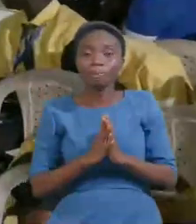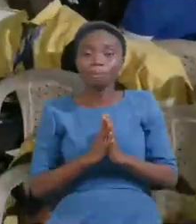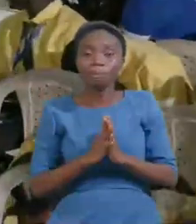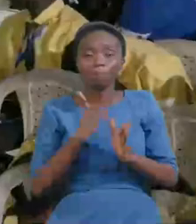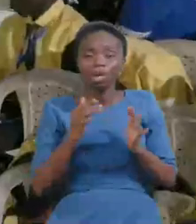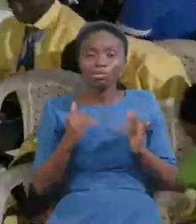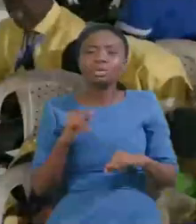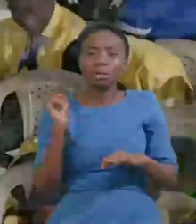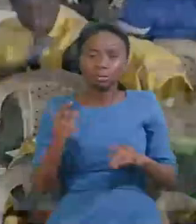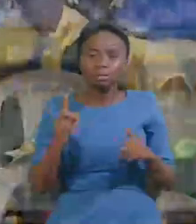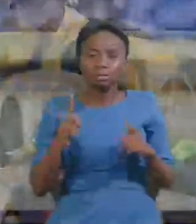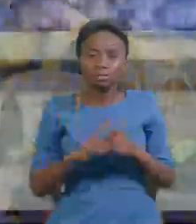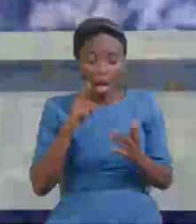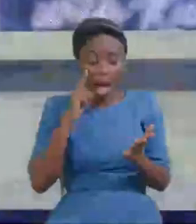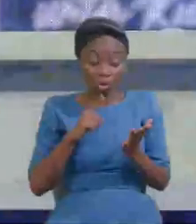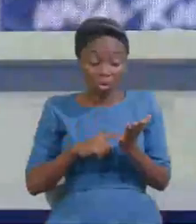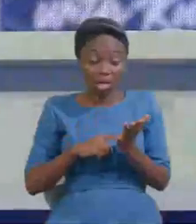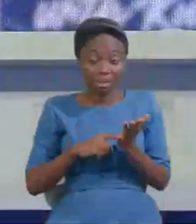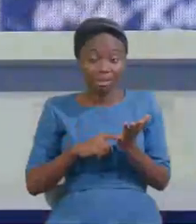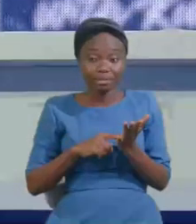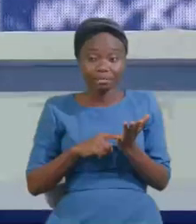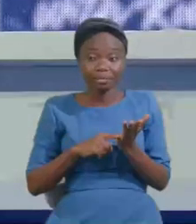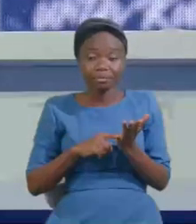Tu as entendu l'annonce.